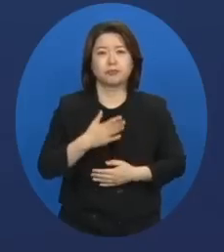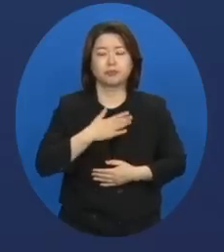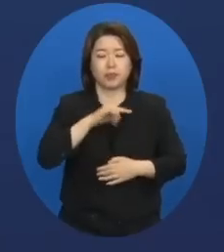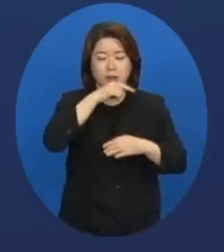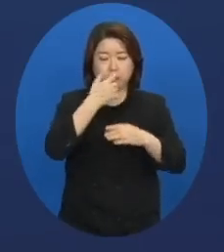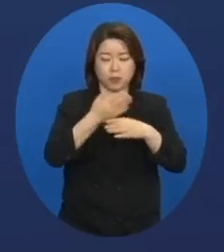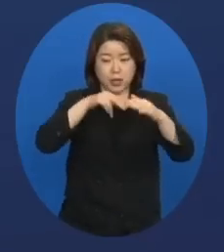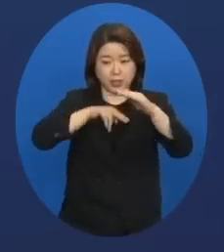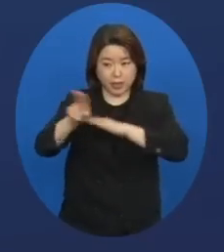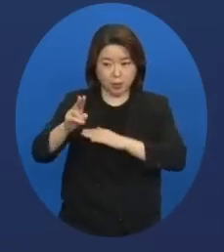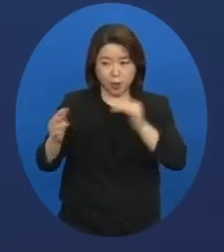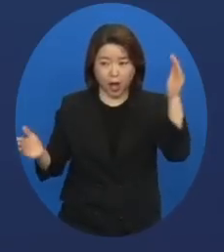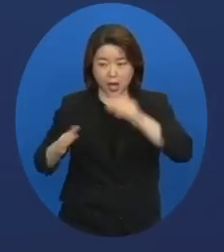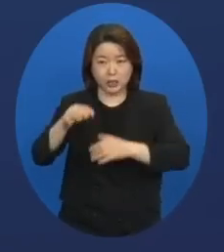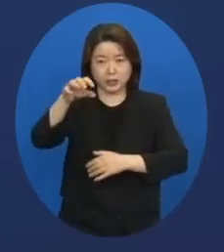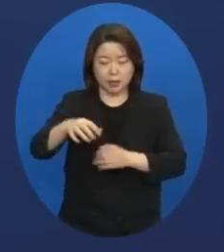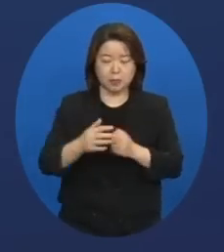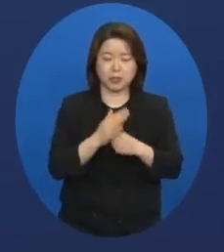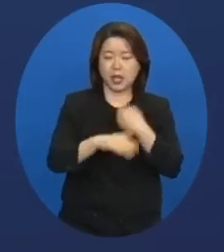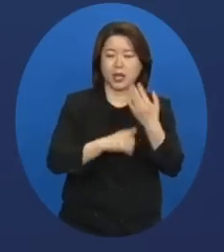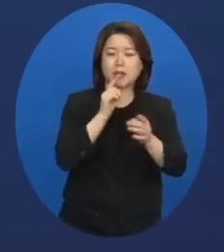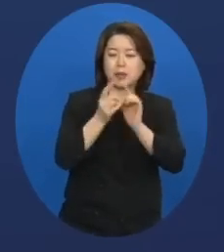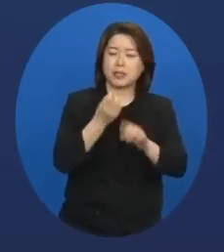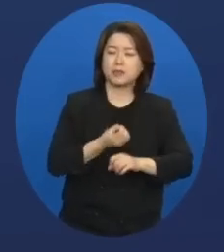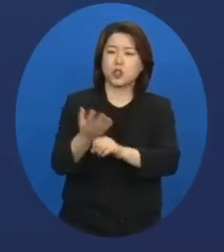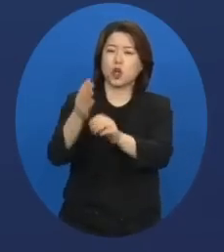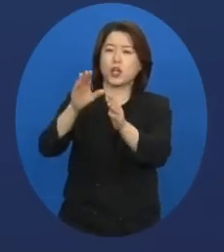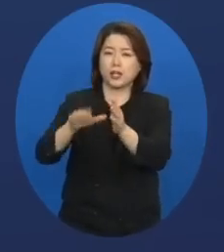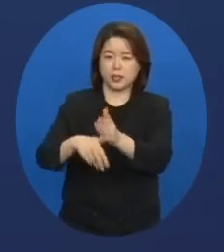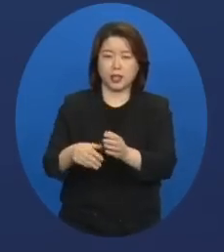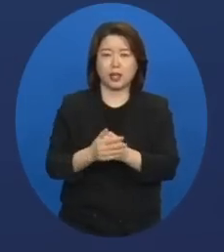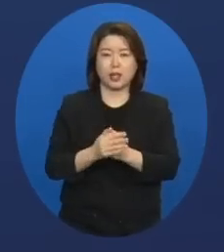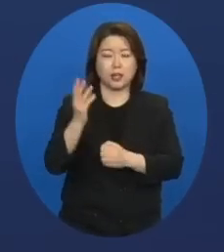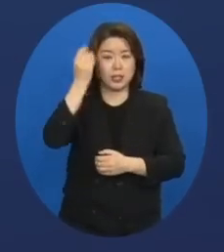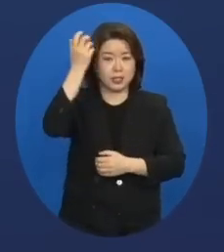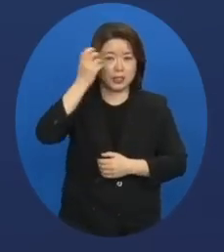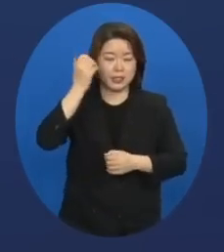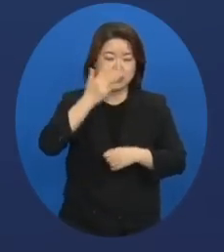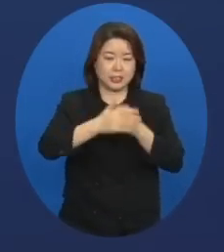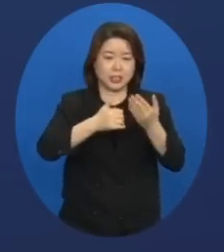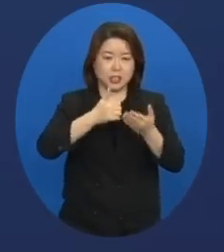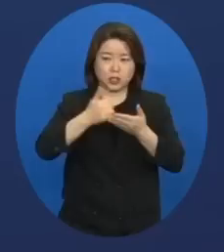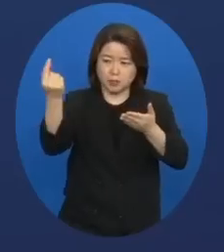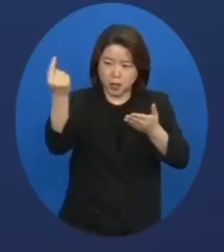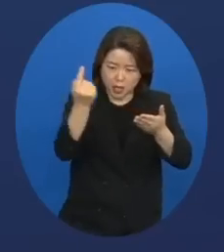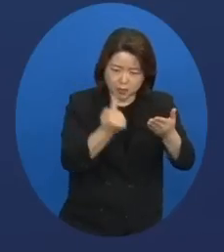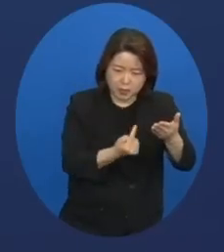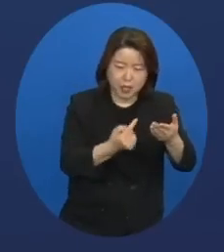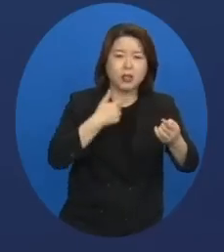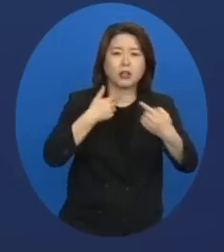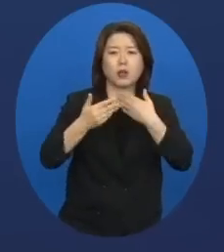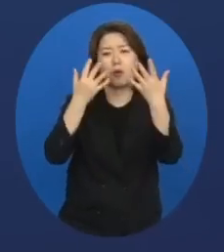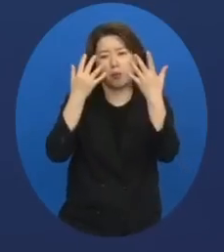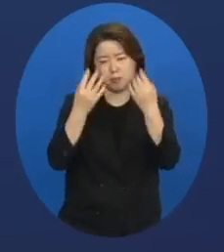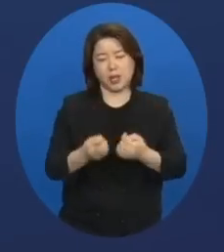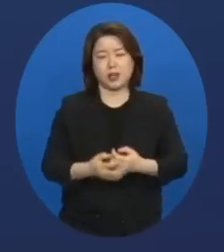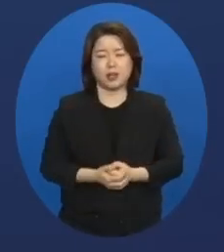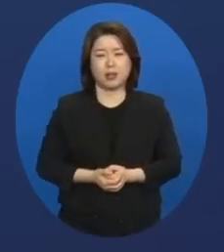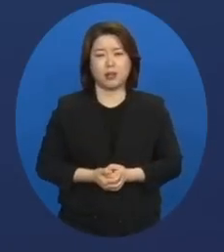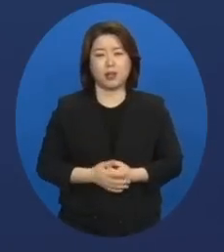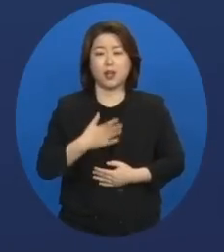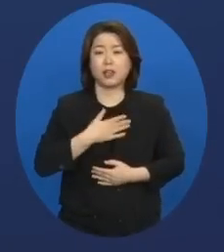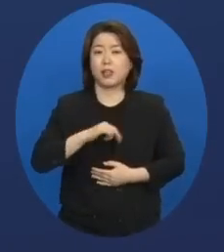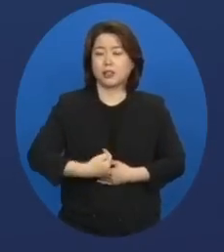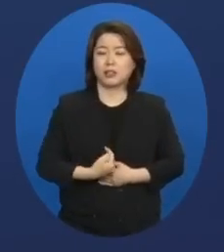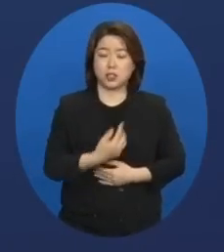탈북한 학생들 앞에서 하나님 말씀을 전할 때 성령님의 임재하심을 경험한 적이 많습니다. 저